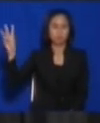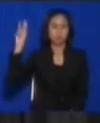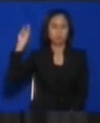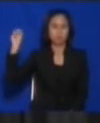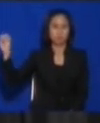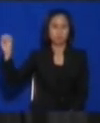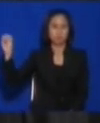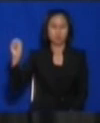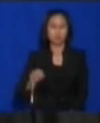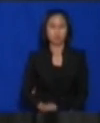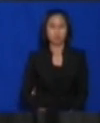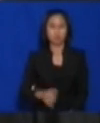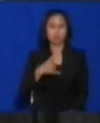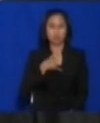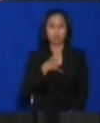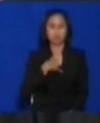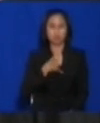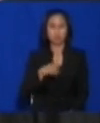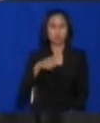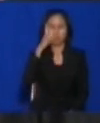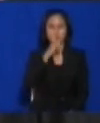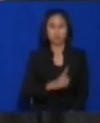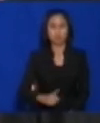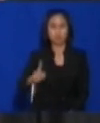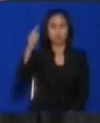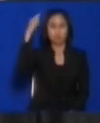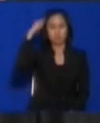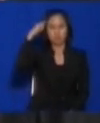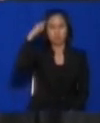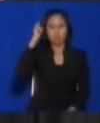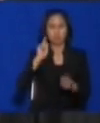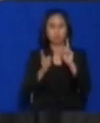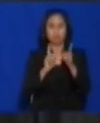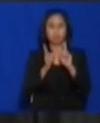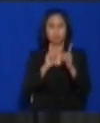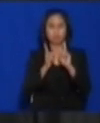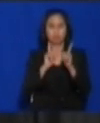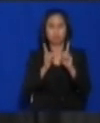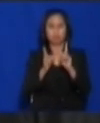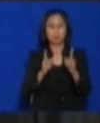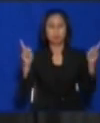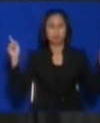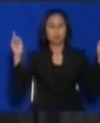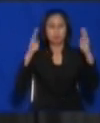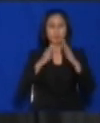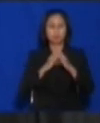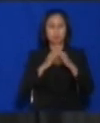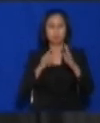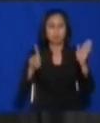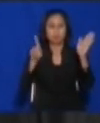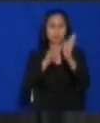perkenankan saya untuk mengingatkan kembali tata tertib penyelenggaraan debat terbuka antara lain